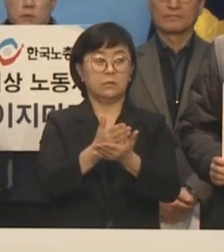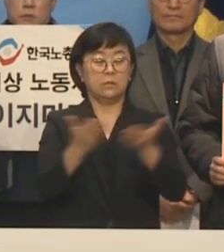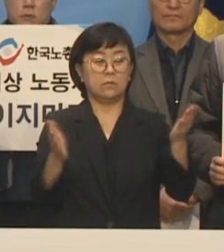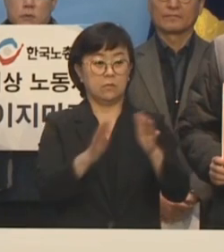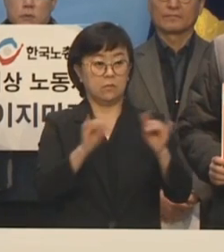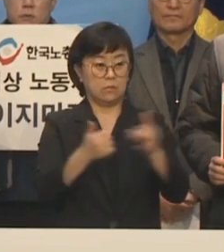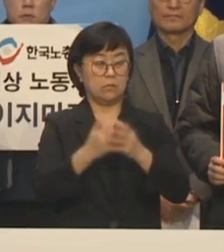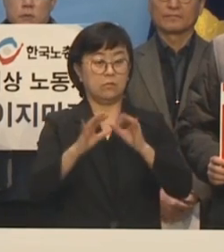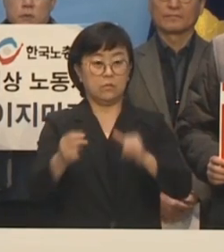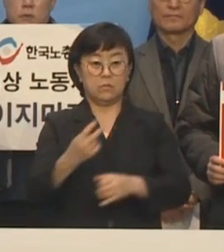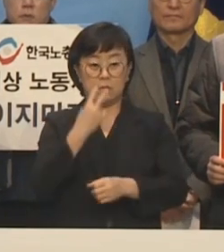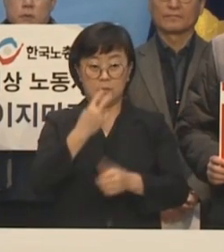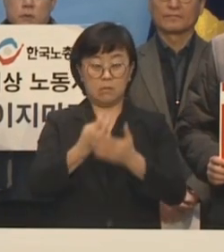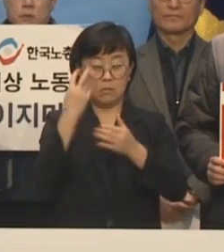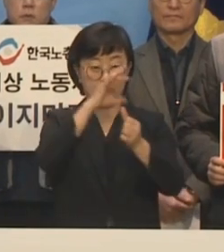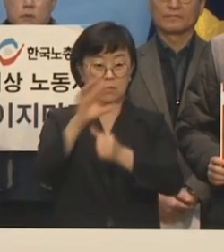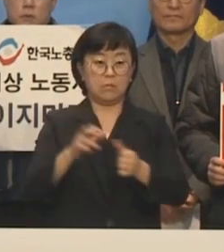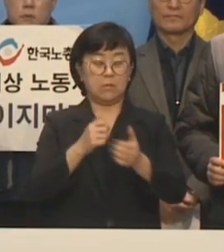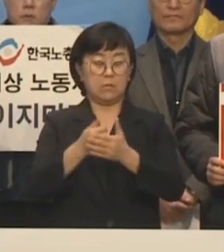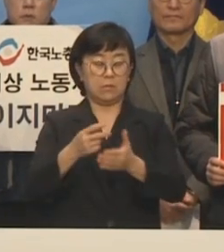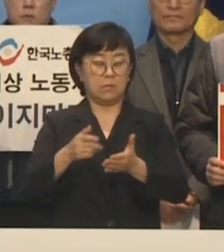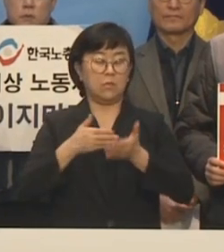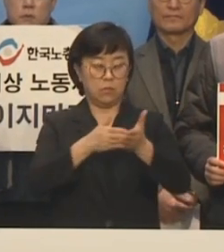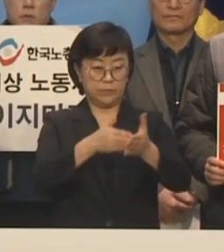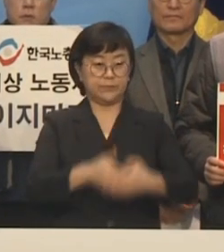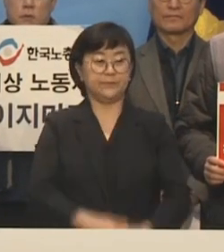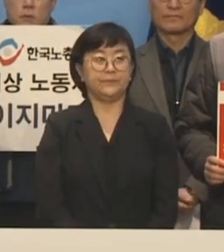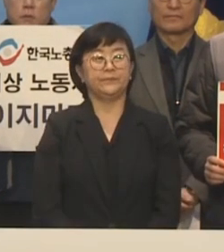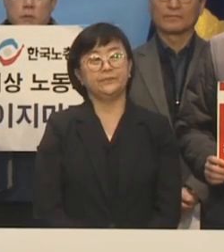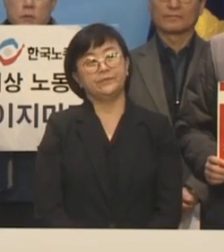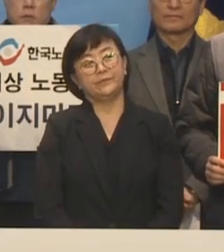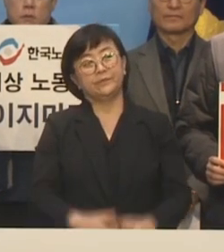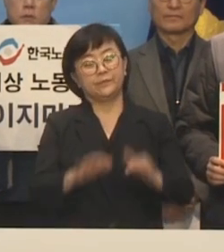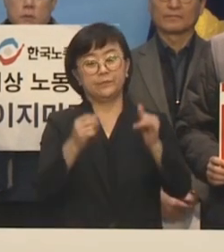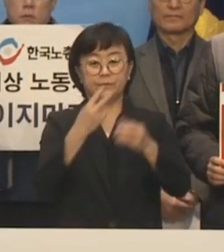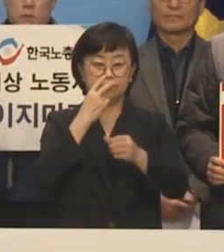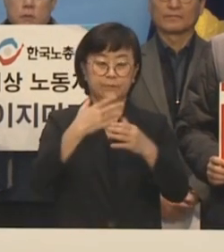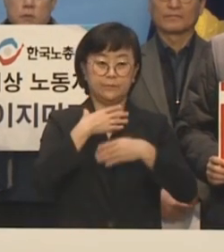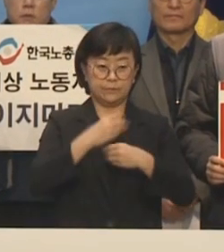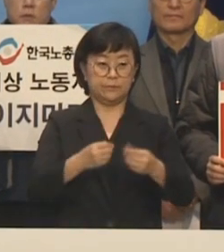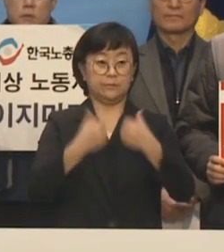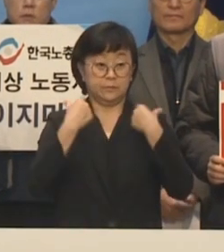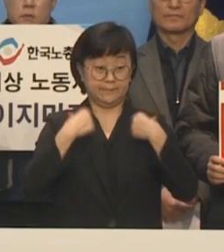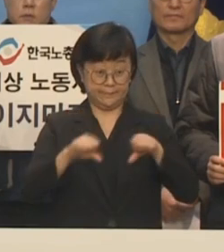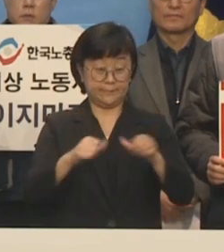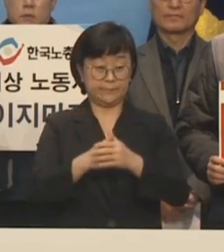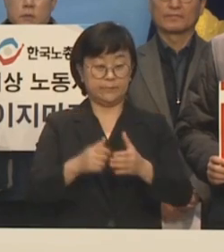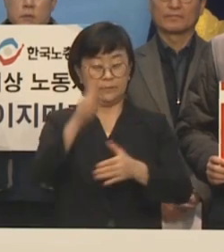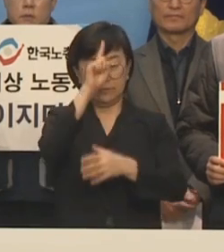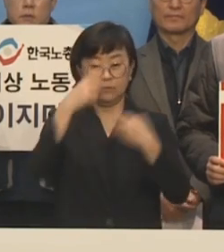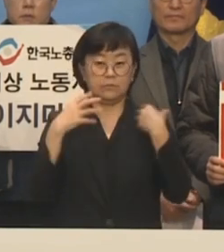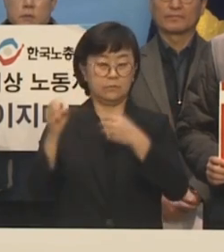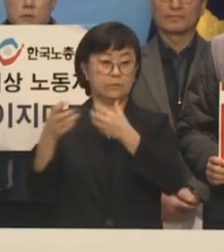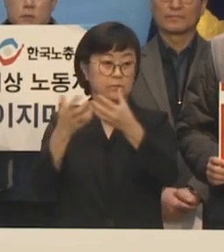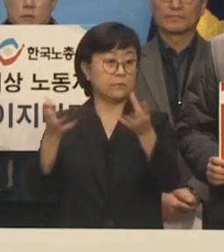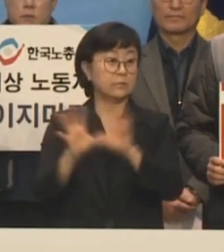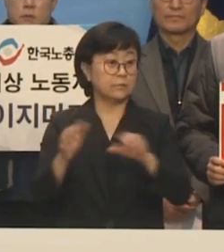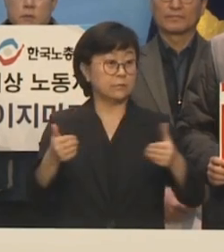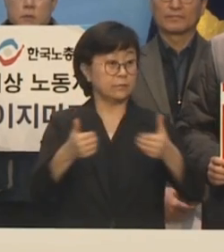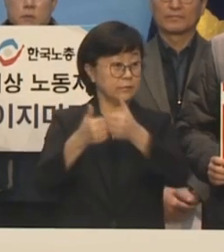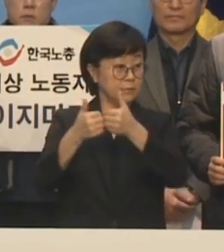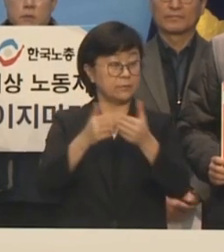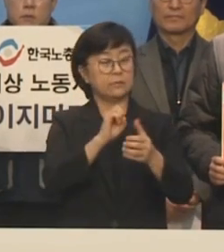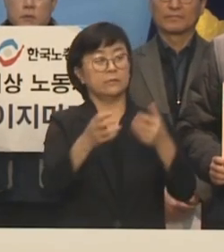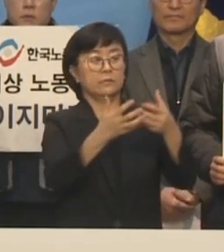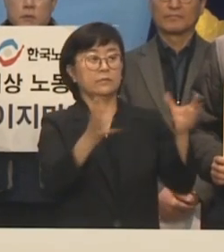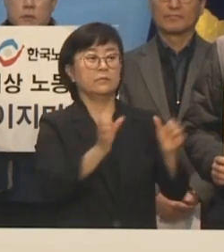노동자와 국민의 생명을 지킬 것을 요구합니다. 국민의 생명 안전을 포기하려는 정부와 여당에 맞서